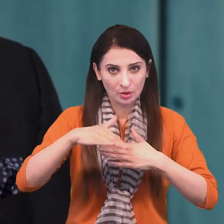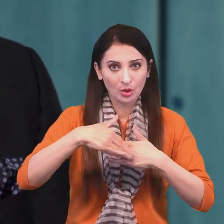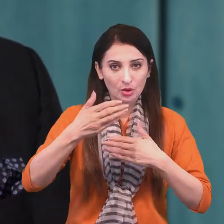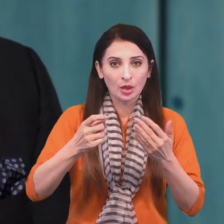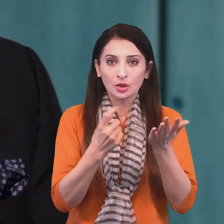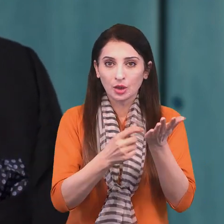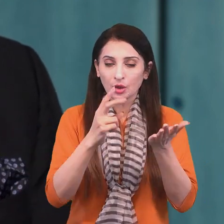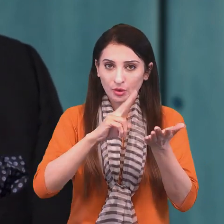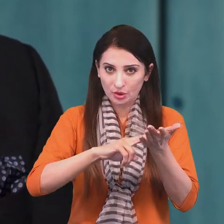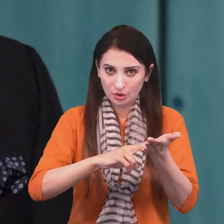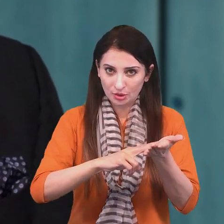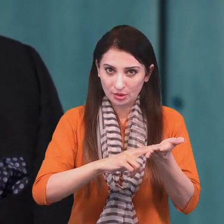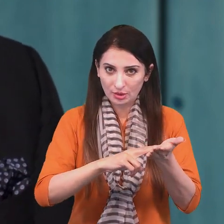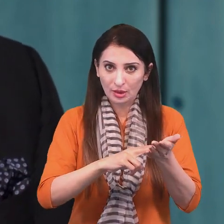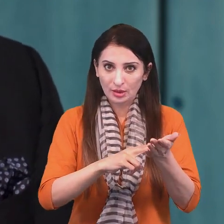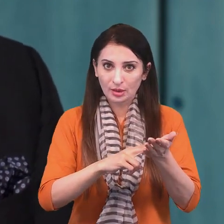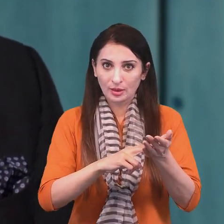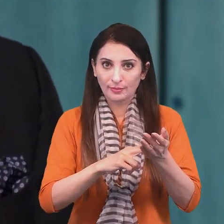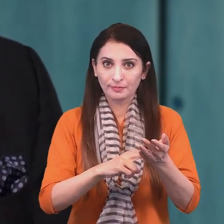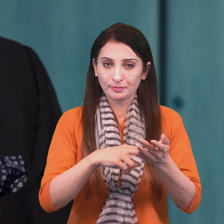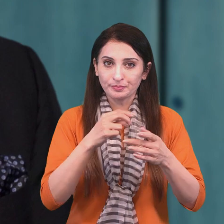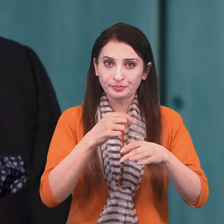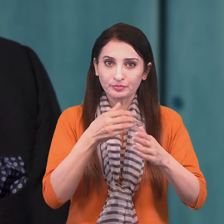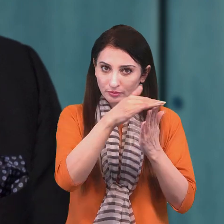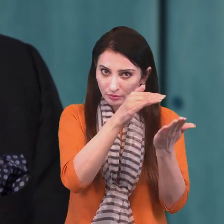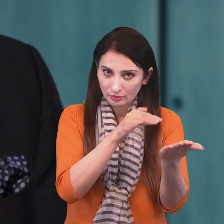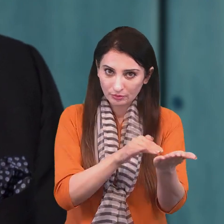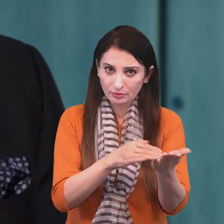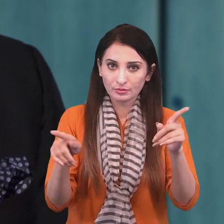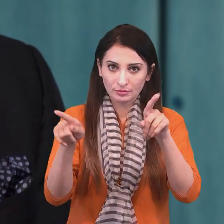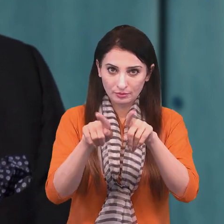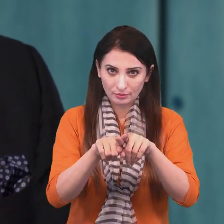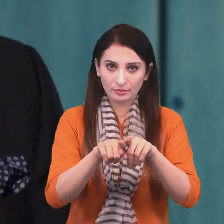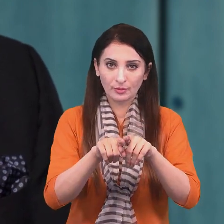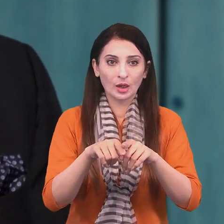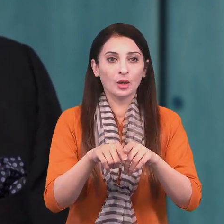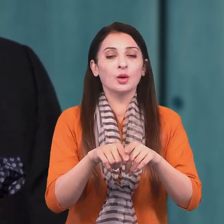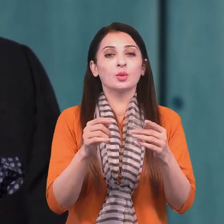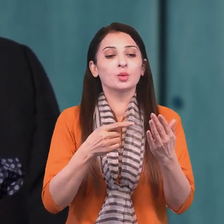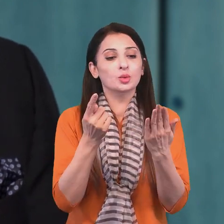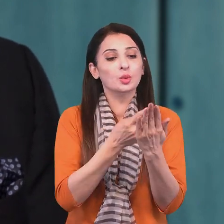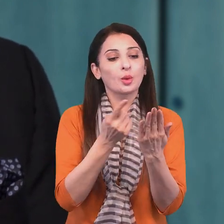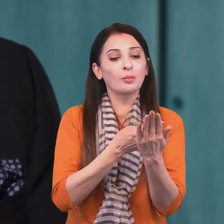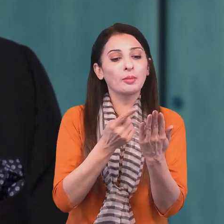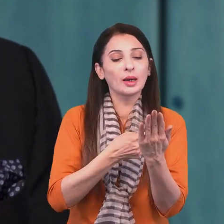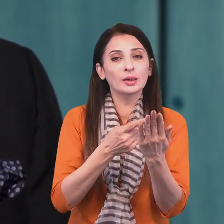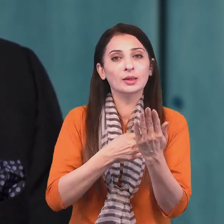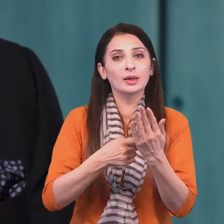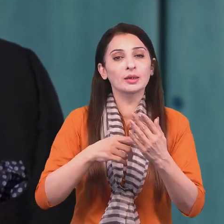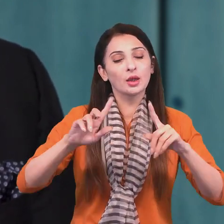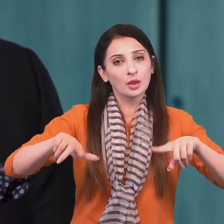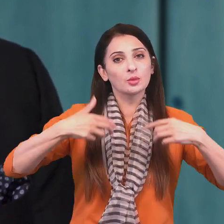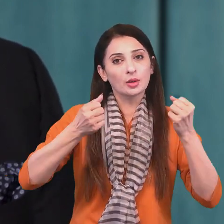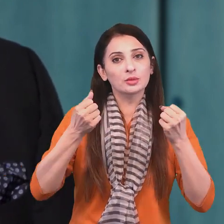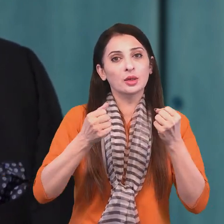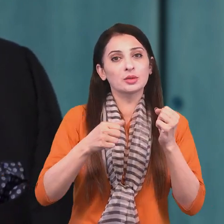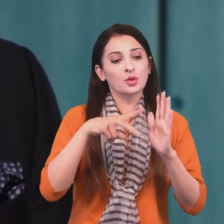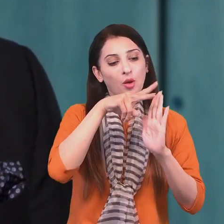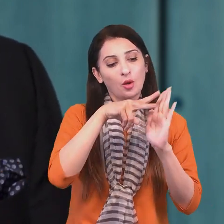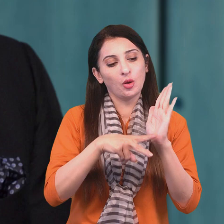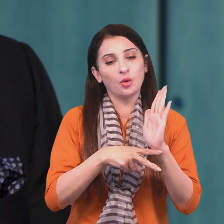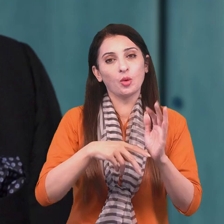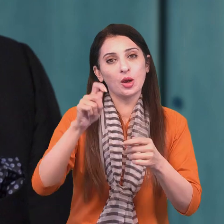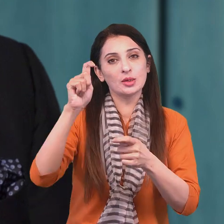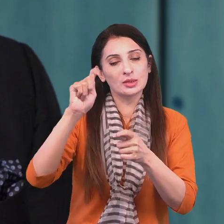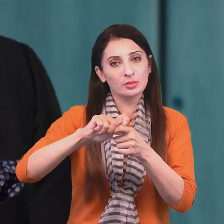जो यूनाइटेड नेशन ह्यूमन डेवलपमेंट रिपोर्ट है और दीगर रिपोर्ट्स हैं, उनका मुताला करने के बाद ये नौजवान पॉलिसीज़ बनाते